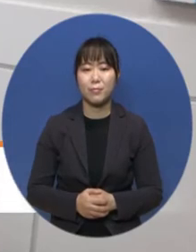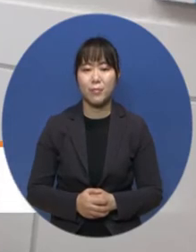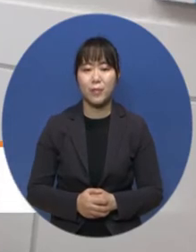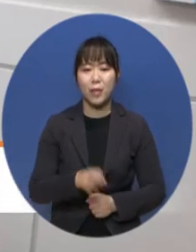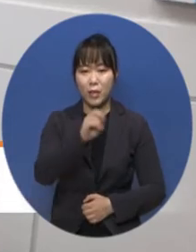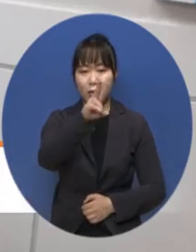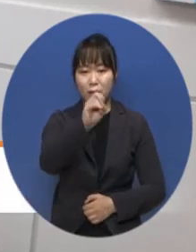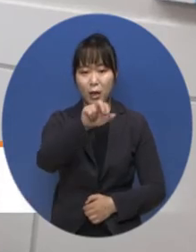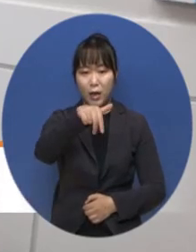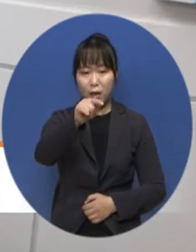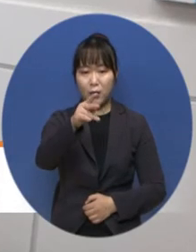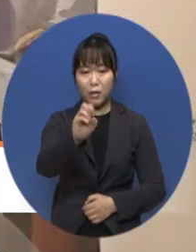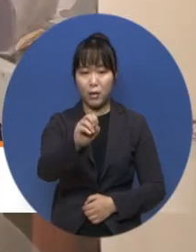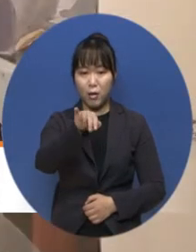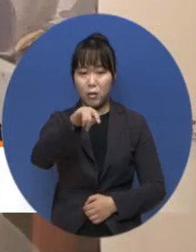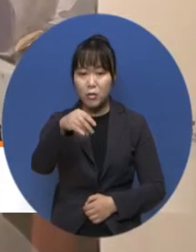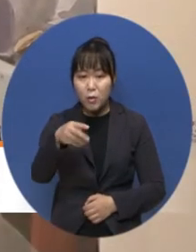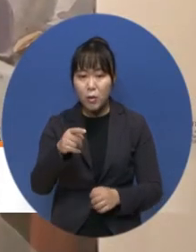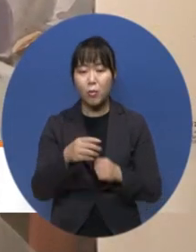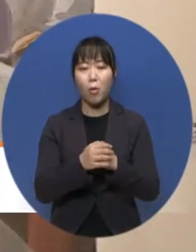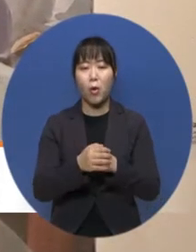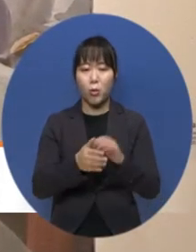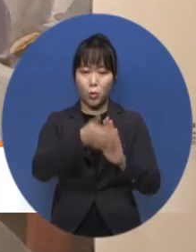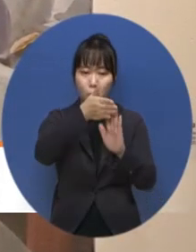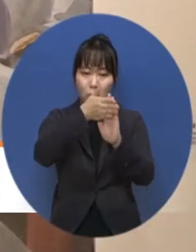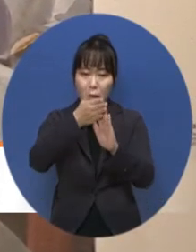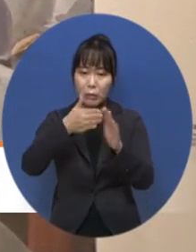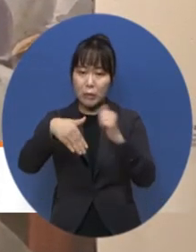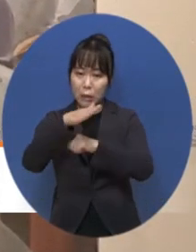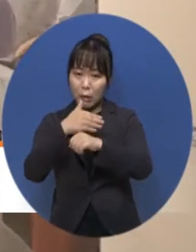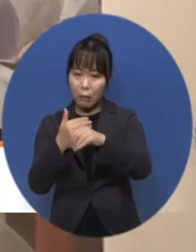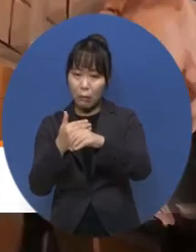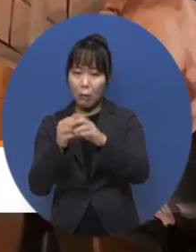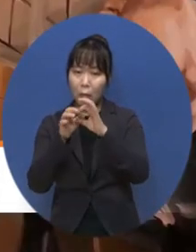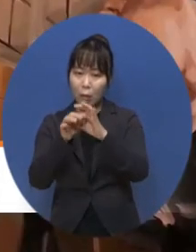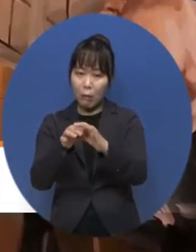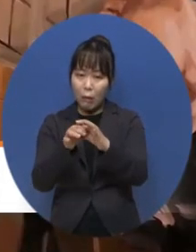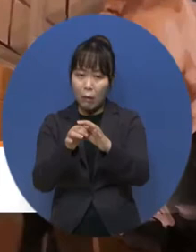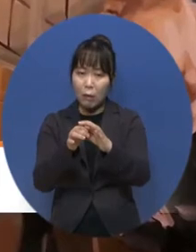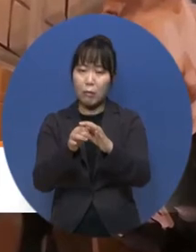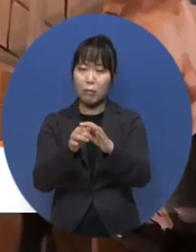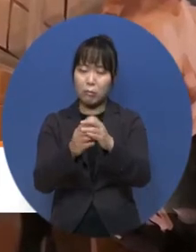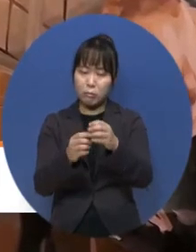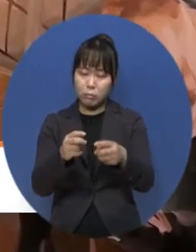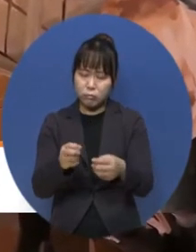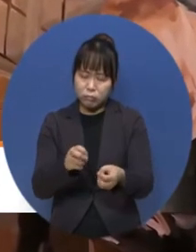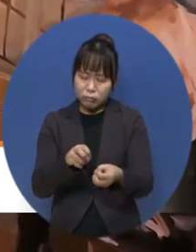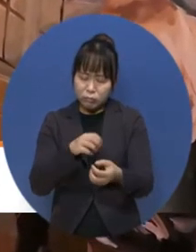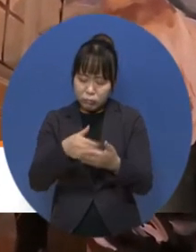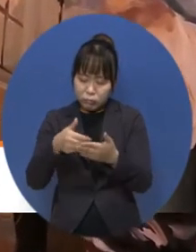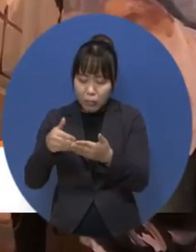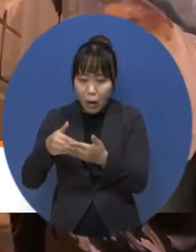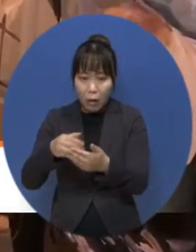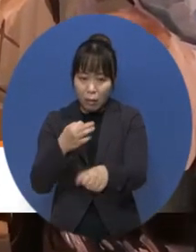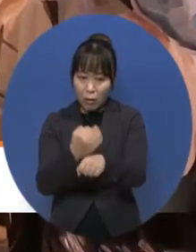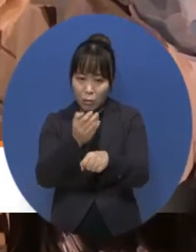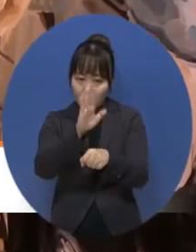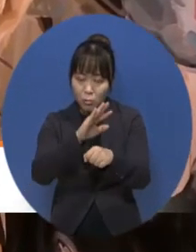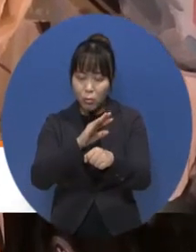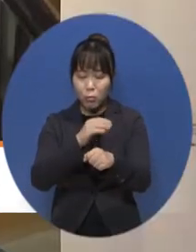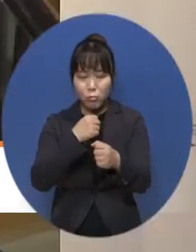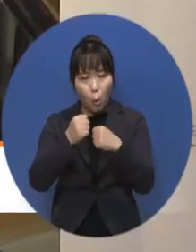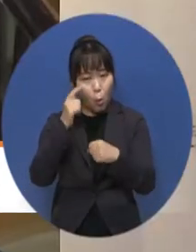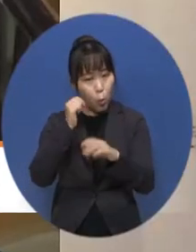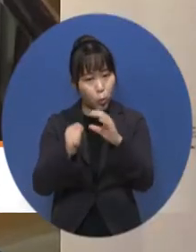양경렬 화가는 도시와 사건의 이미지를 층층이 쌓인 화면 구성을 통해 작가의 단순하면서도